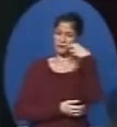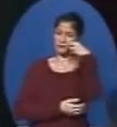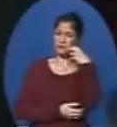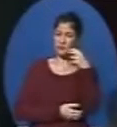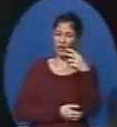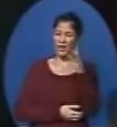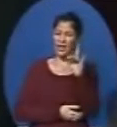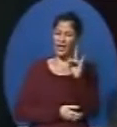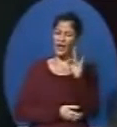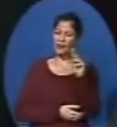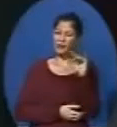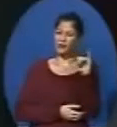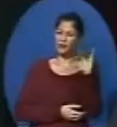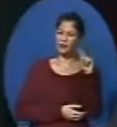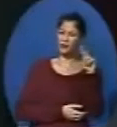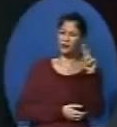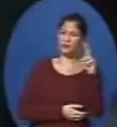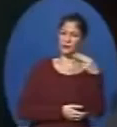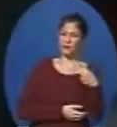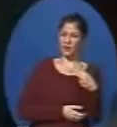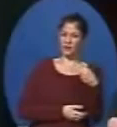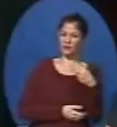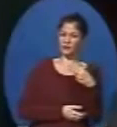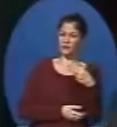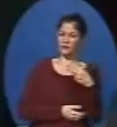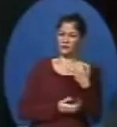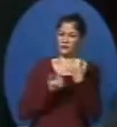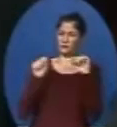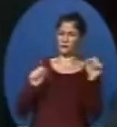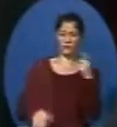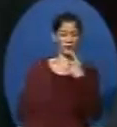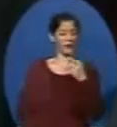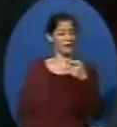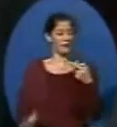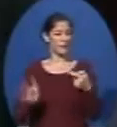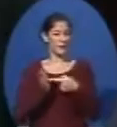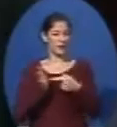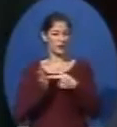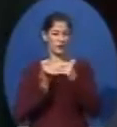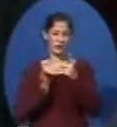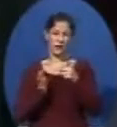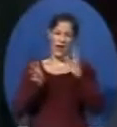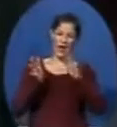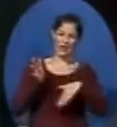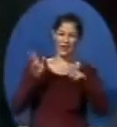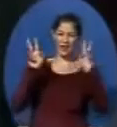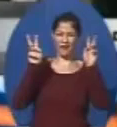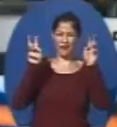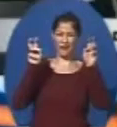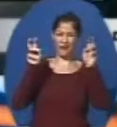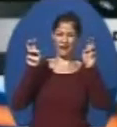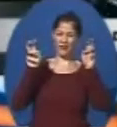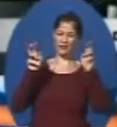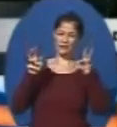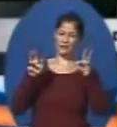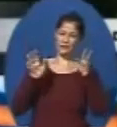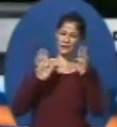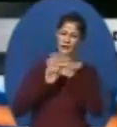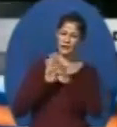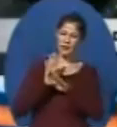לא ספק. למה? כי הוא... כי הנחת סלב, כמו שאומר לבד. הנחת סלב. אני לא מאמין שהנשיא הזה, עם כל הקשיים